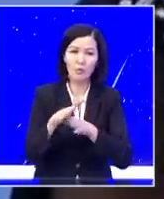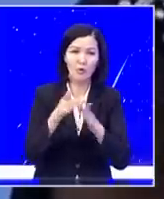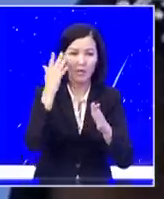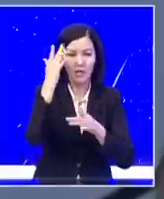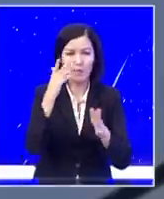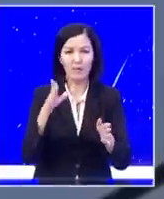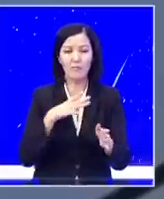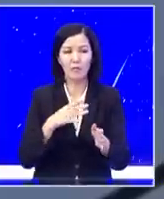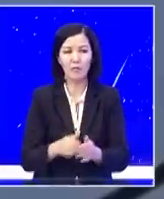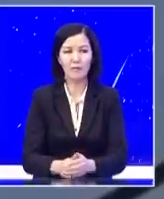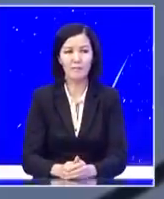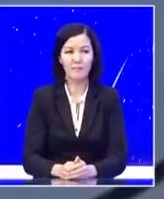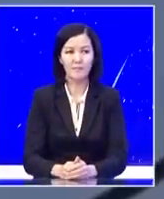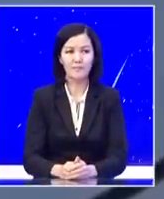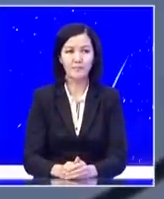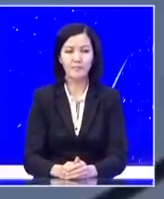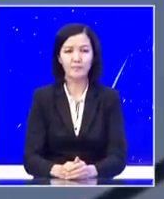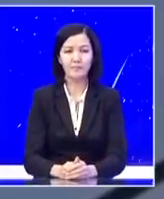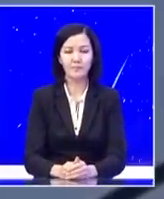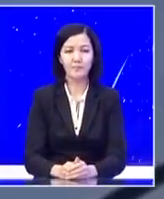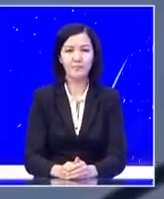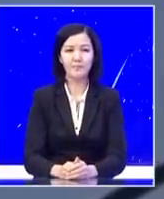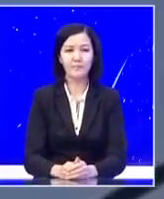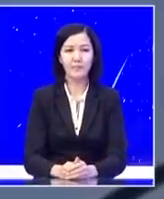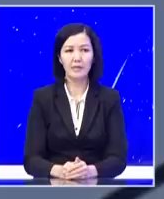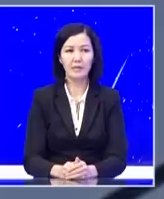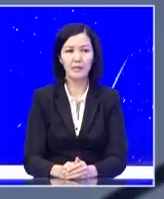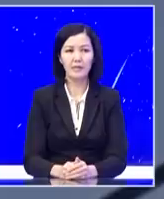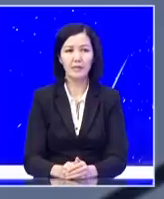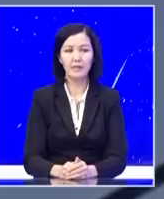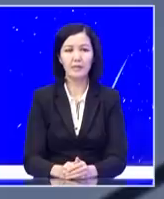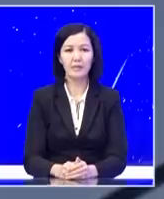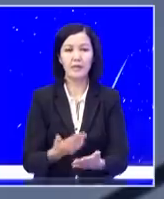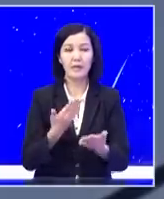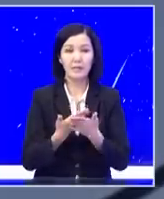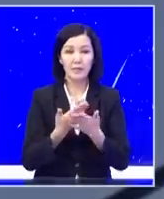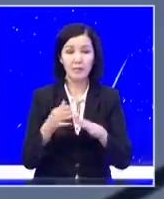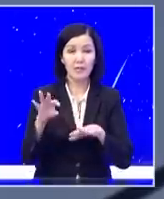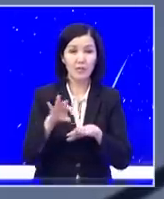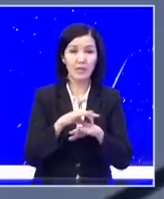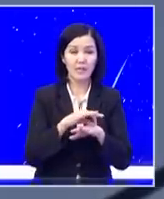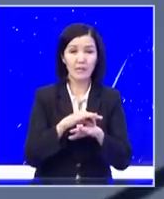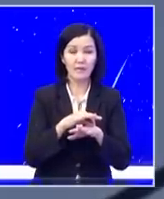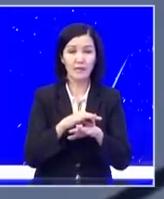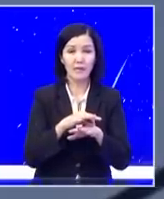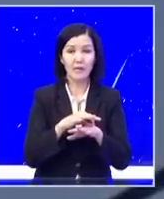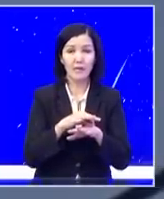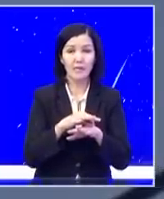болды. Жардың жаманы жарты жолда қалдырғаны. Баланың